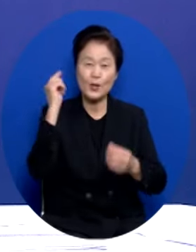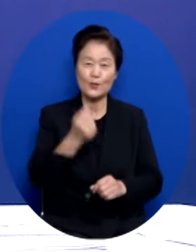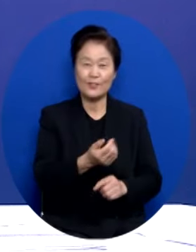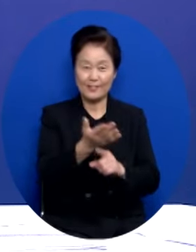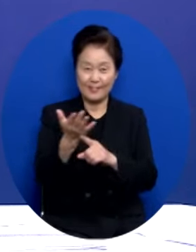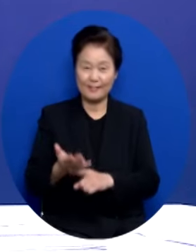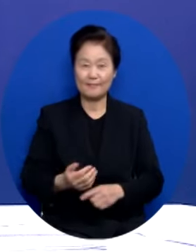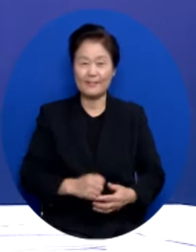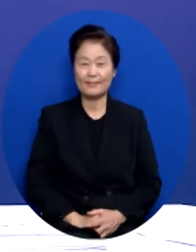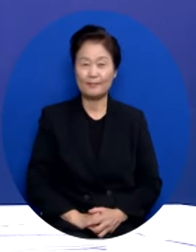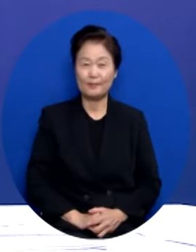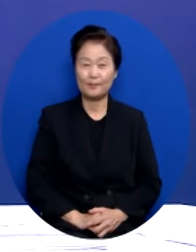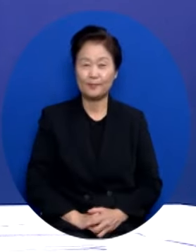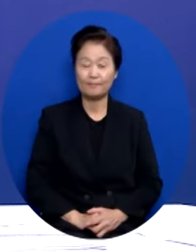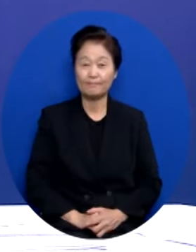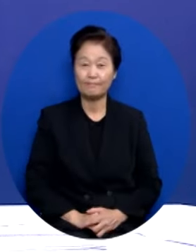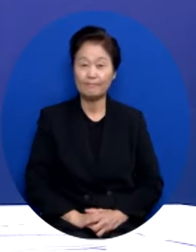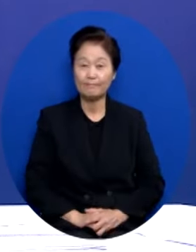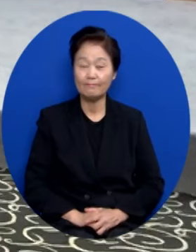봤습니다. 박주성 기자의 보도입니다.